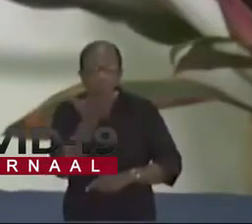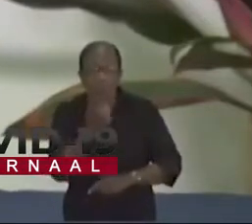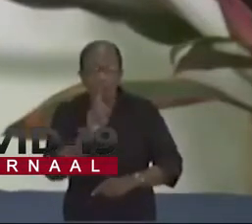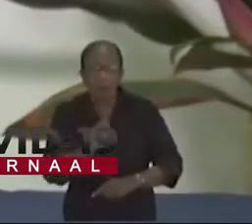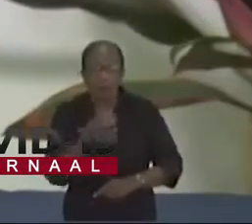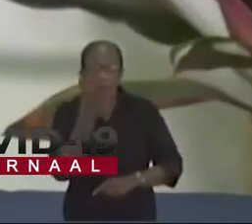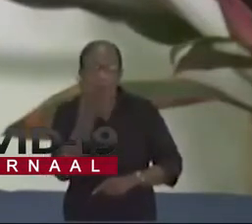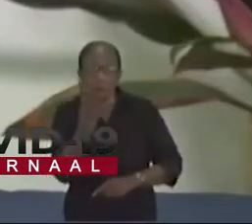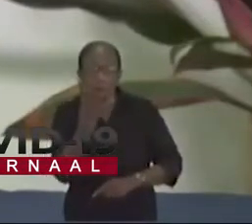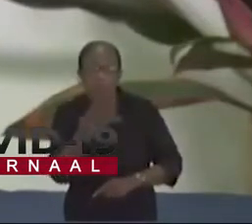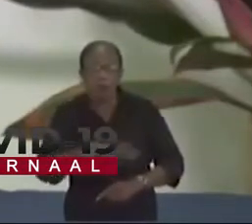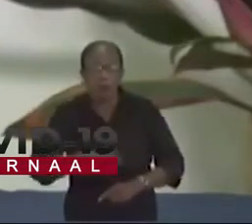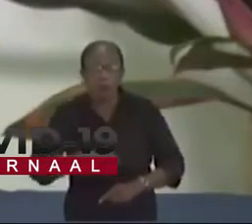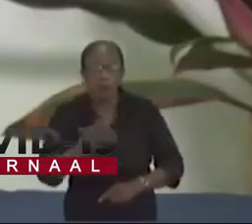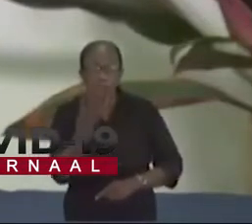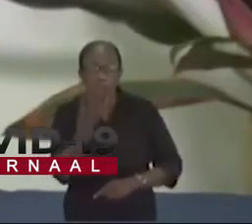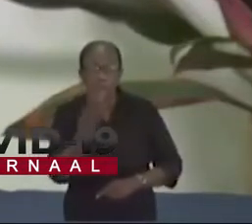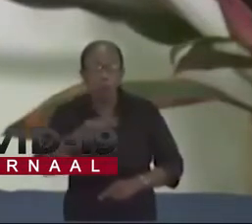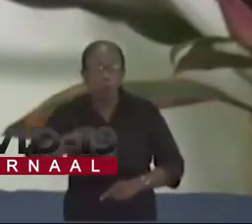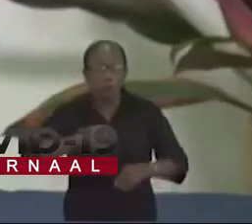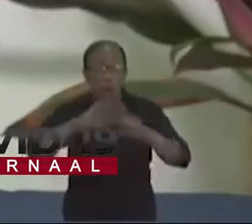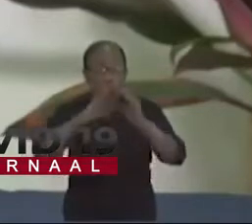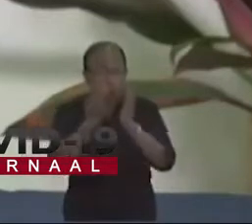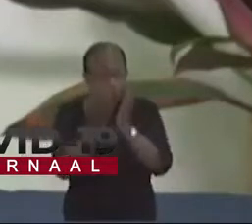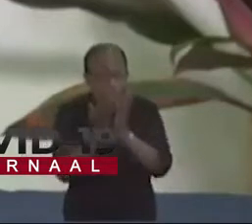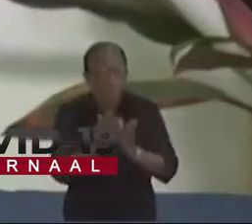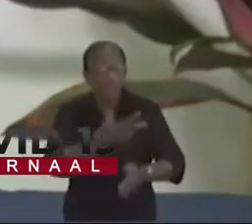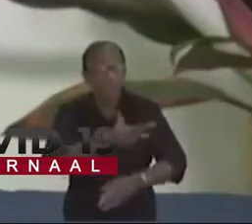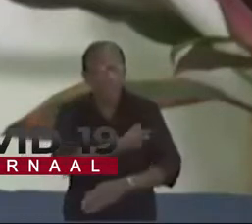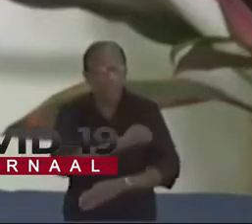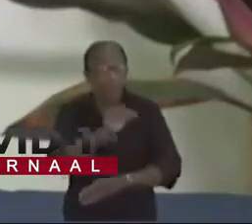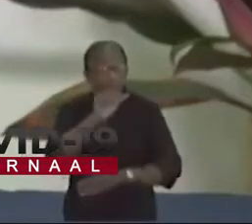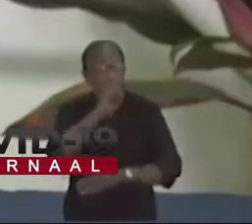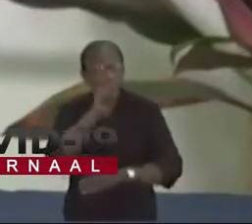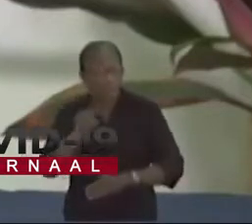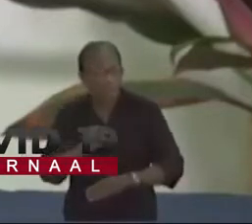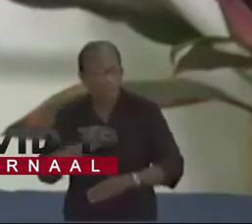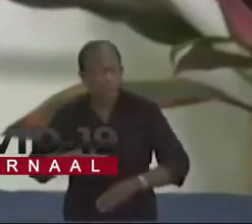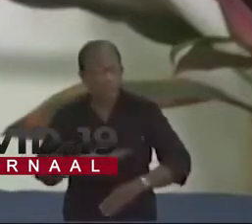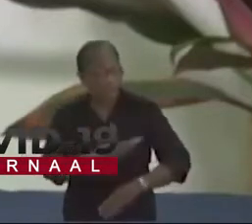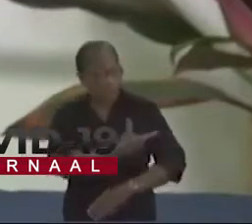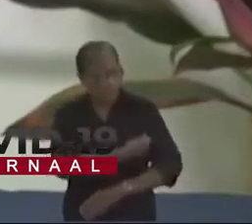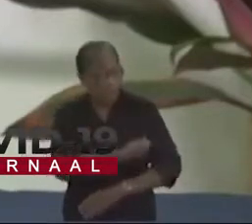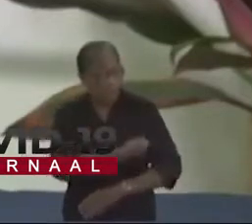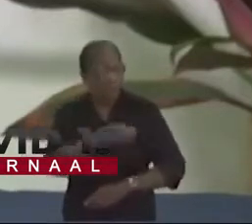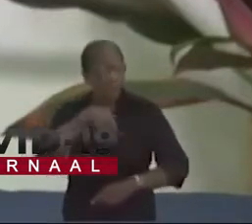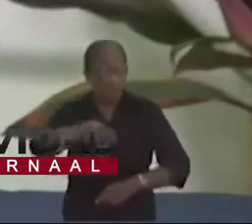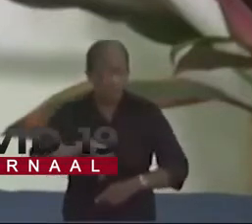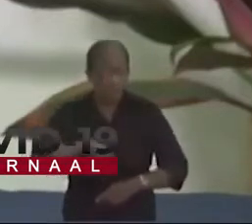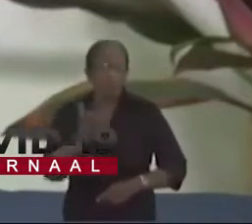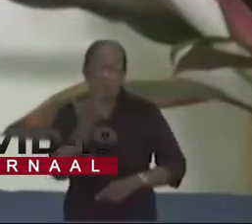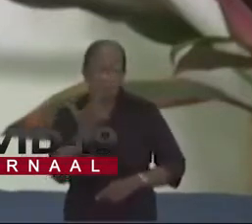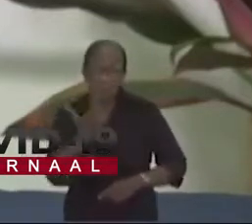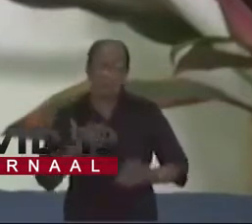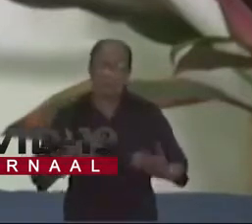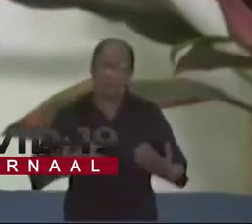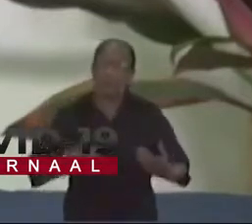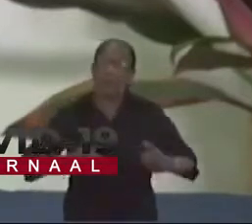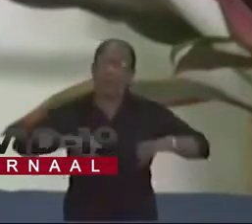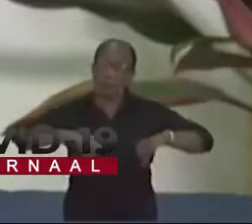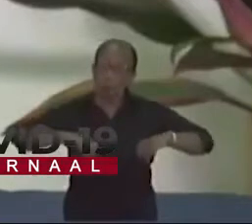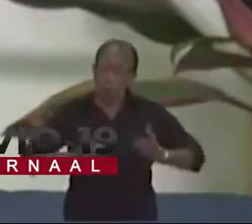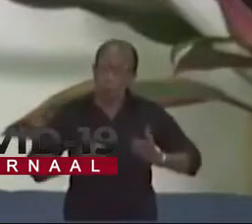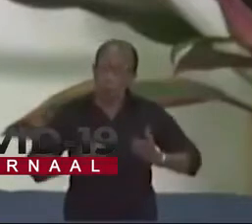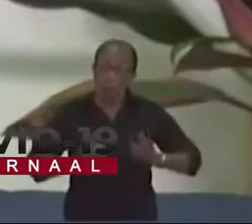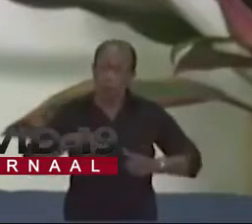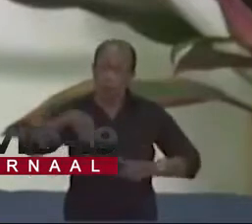5.224 volledig gevaccineerd zijn, dus de tweede prik AstraZeneca hebben gehad. En we zijn recentelijk 7 september gestart met het toedienen